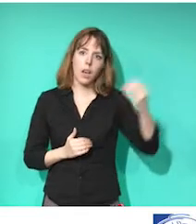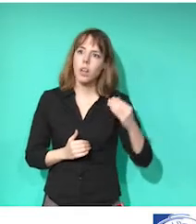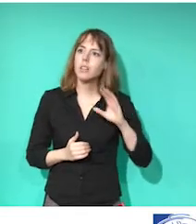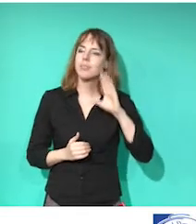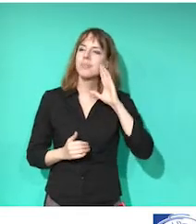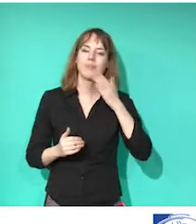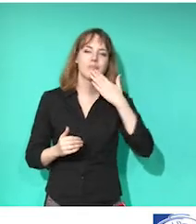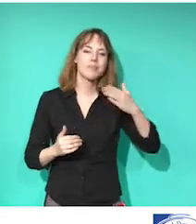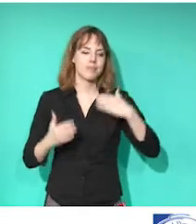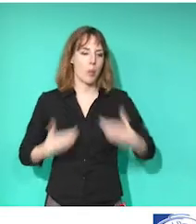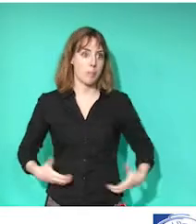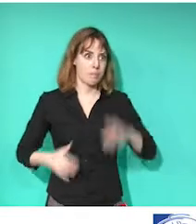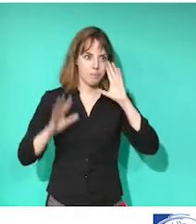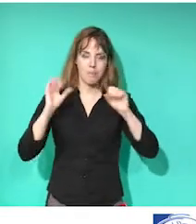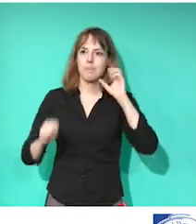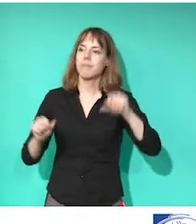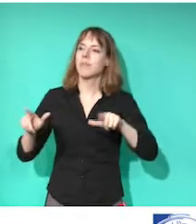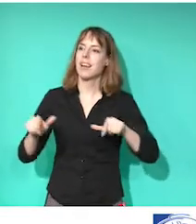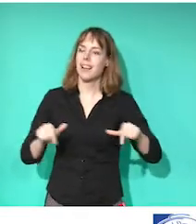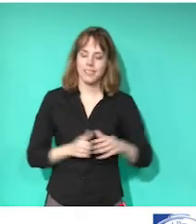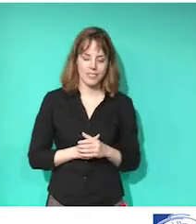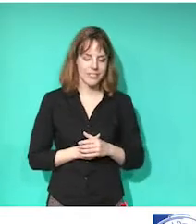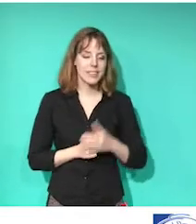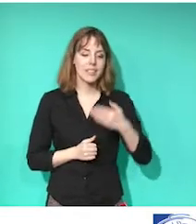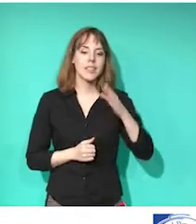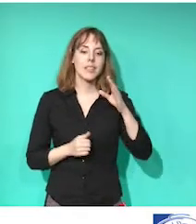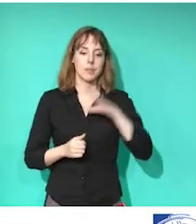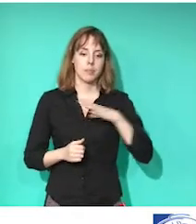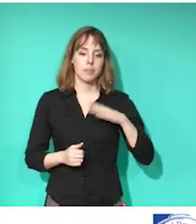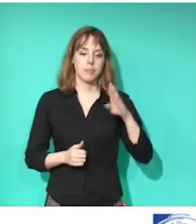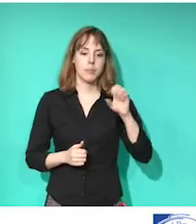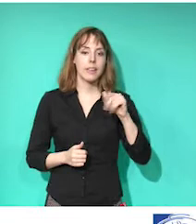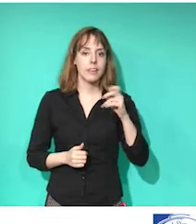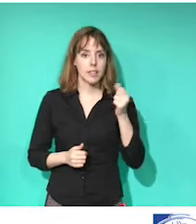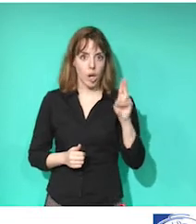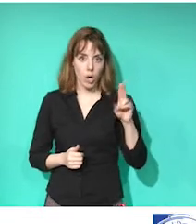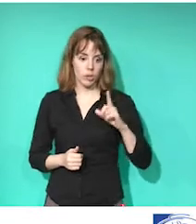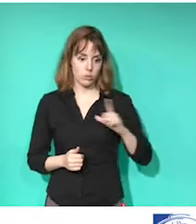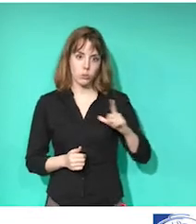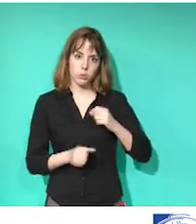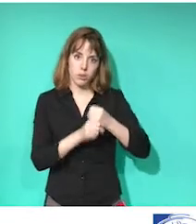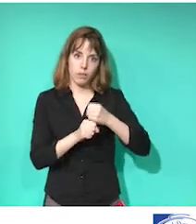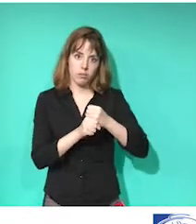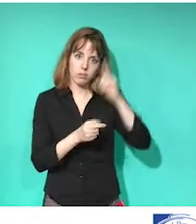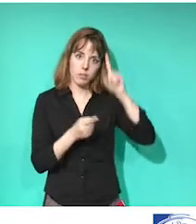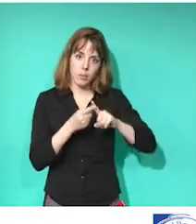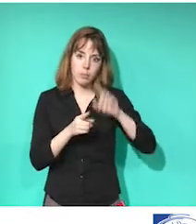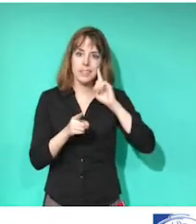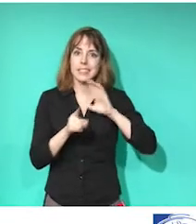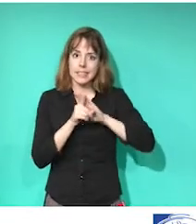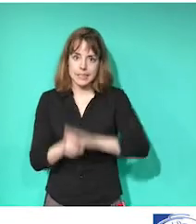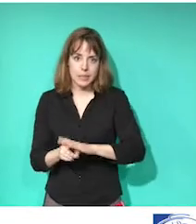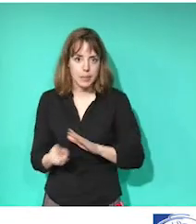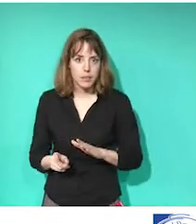salle, et avec Marie Becker, nous avons travaillé sur la notion de sexisme et nous avons débouché à ce que j'appelle tout bonnement